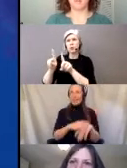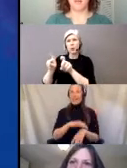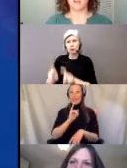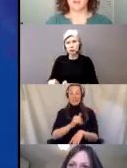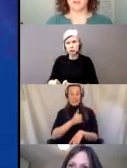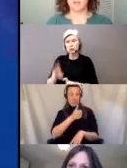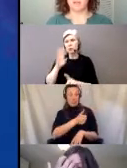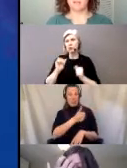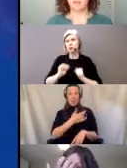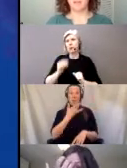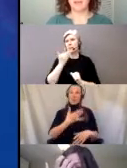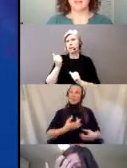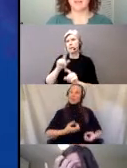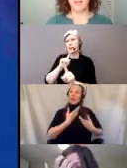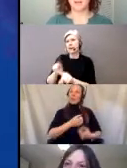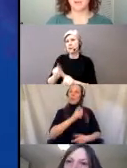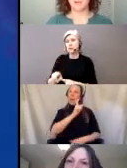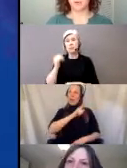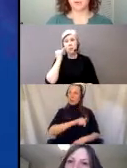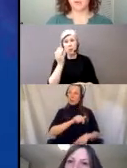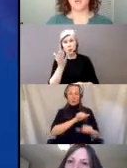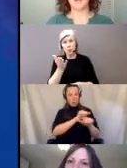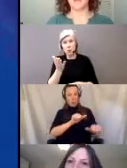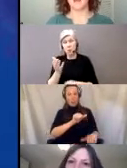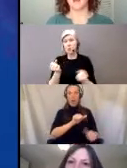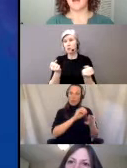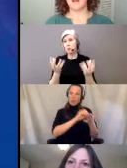s'il vous plaît, écrivez LSQ